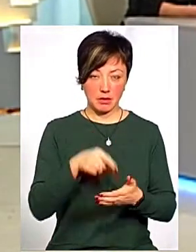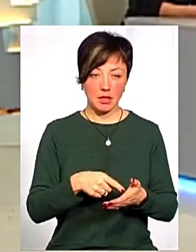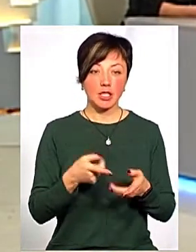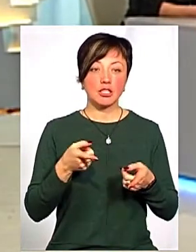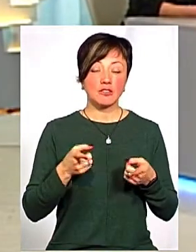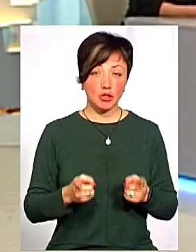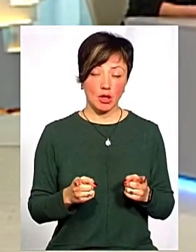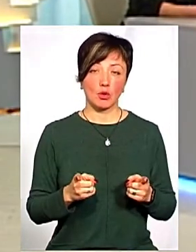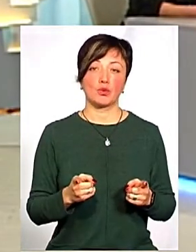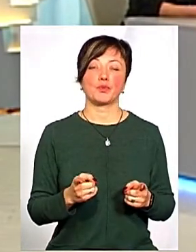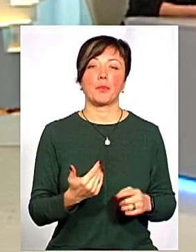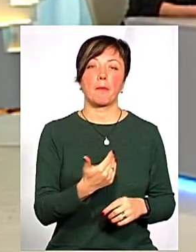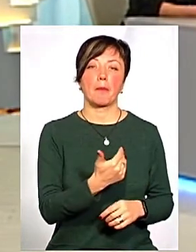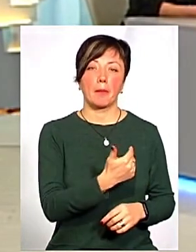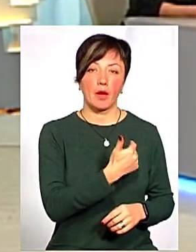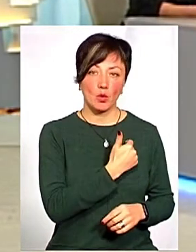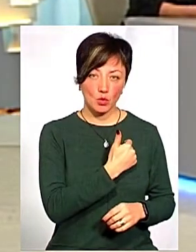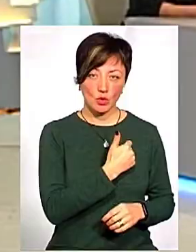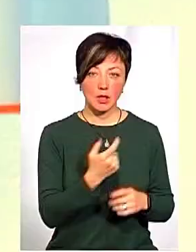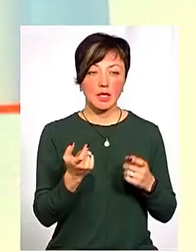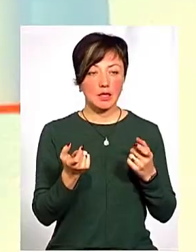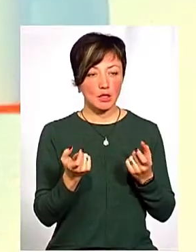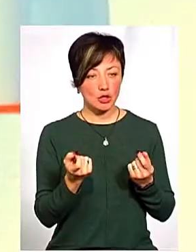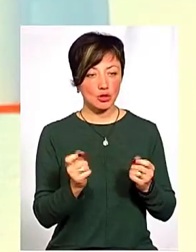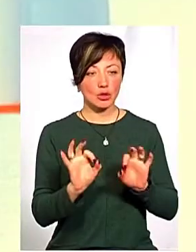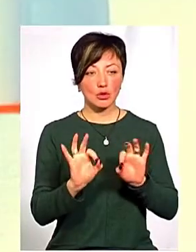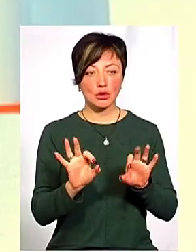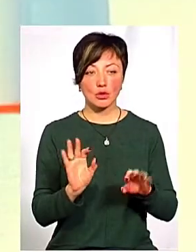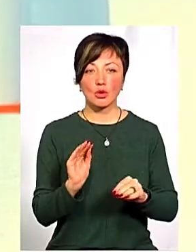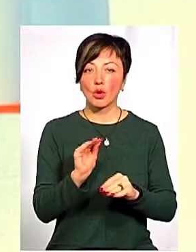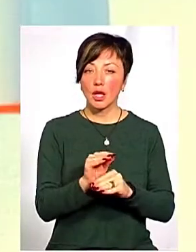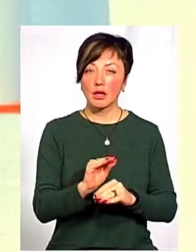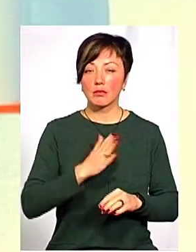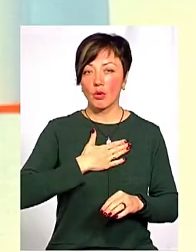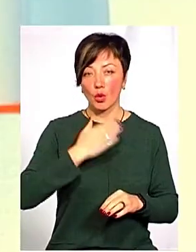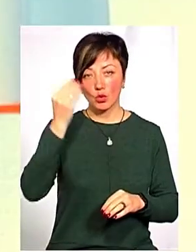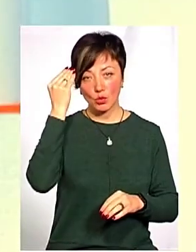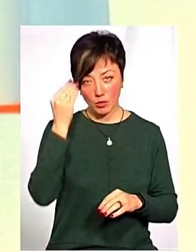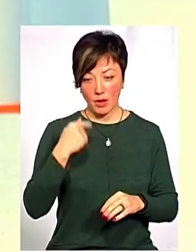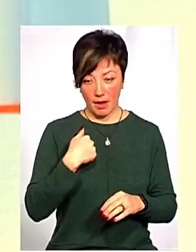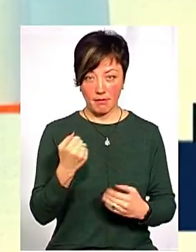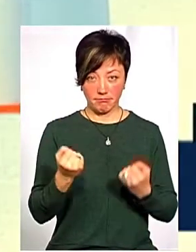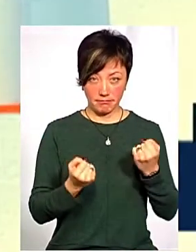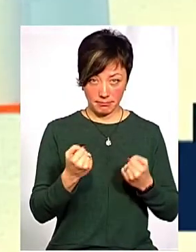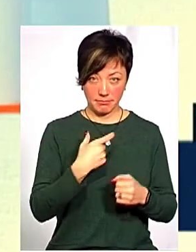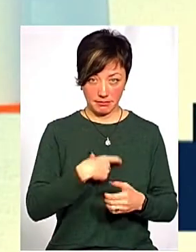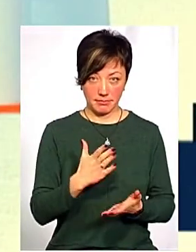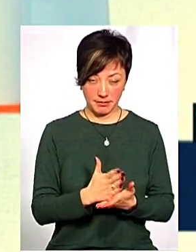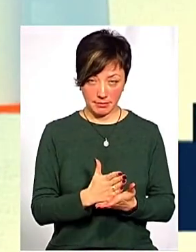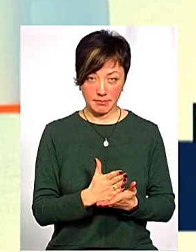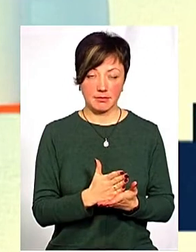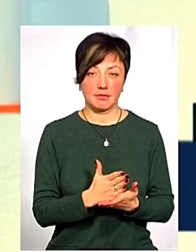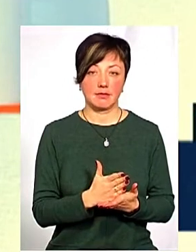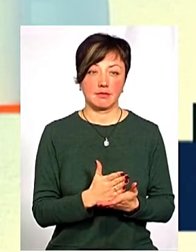Звичайно. Хочу трішечки додати, чому саме, на мою думку, як водія, і я думаю,